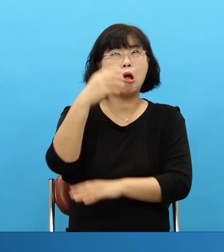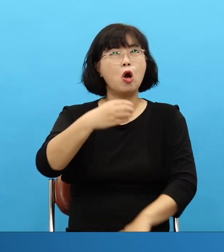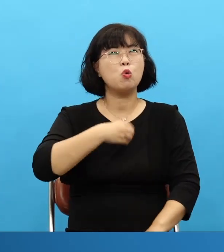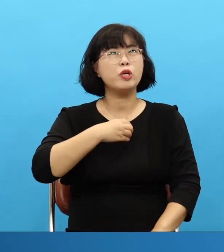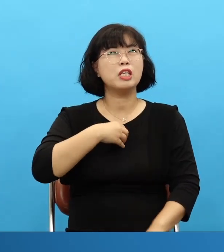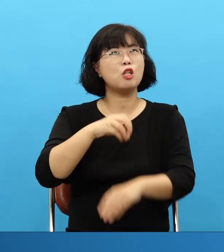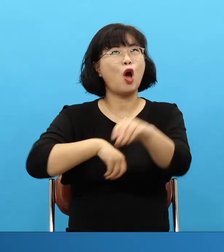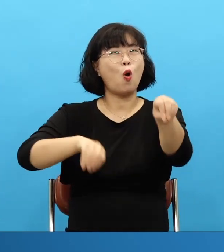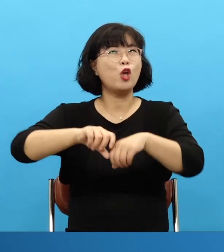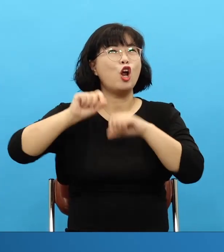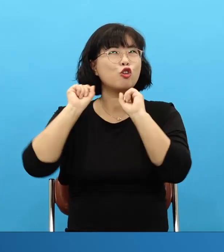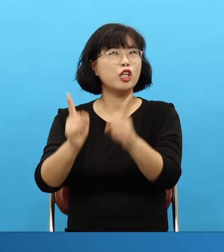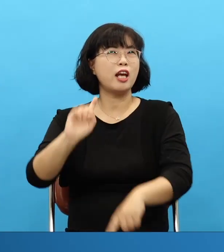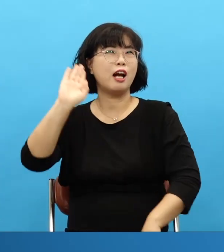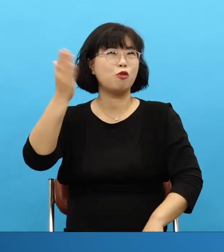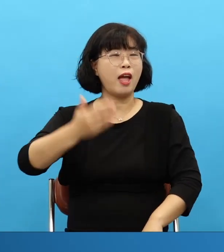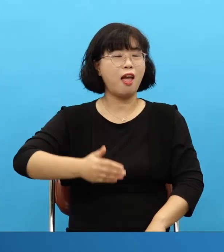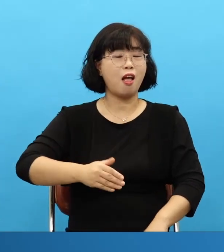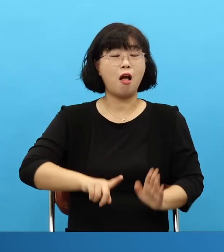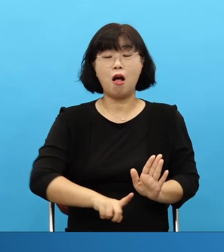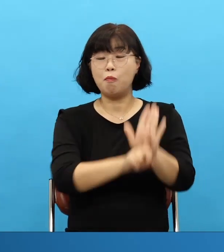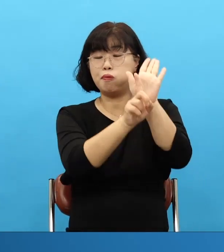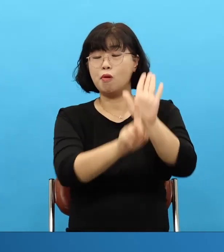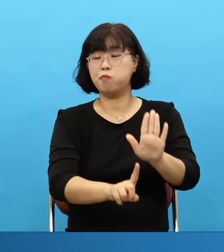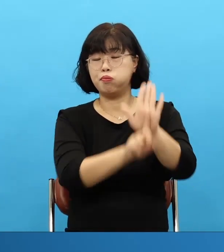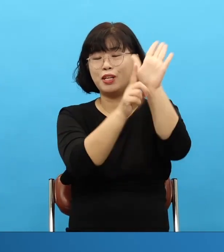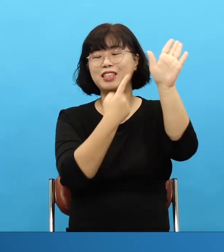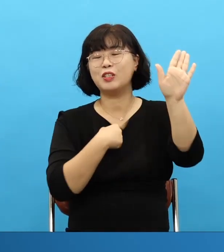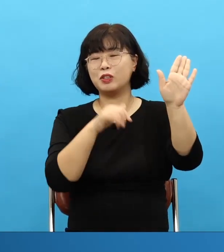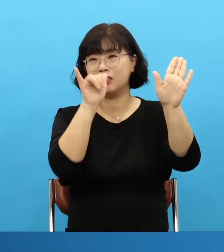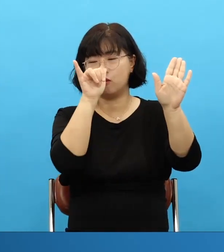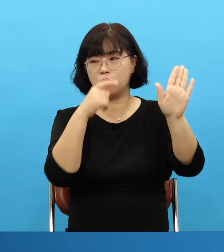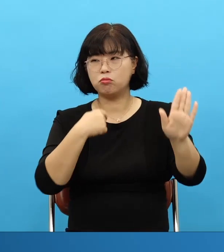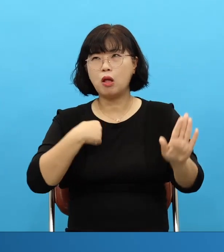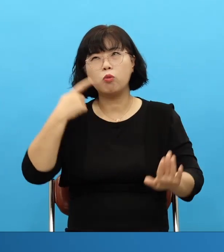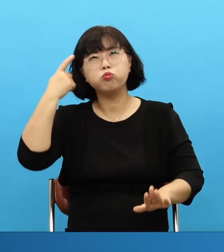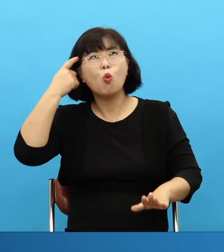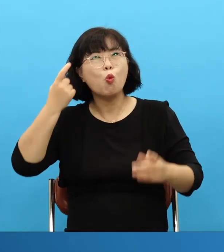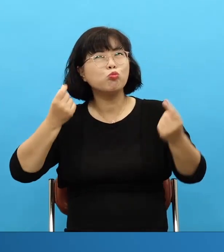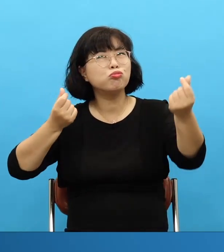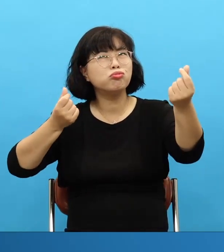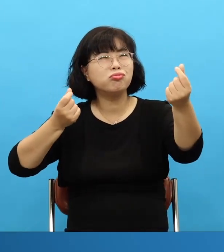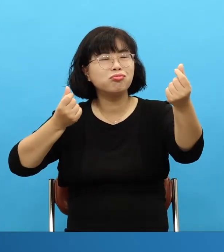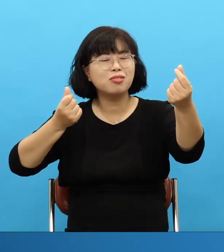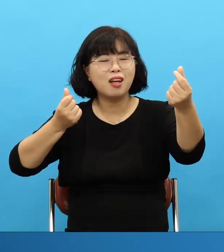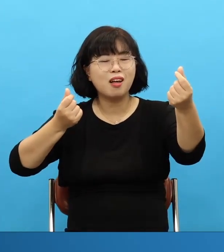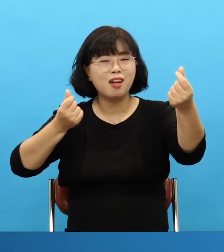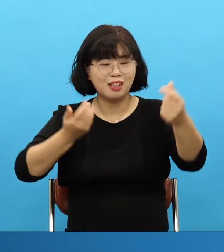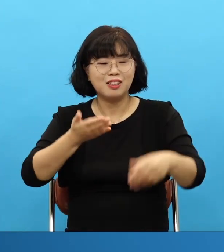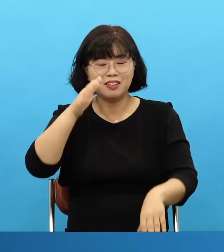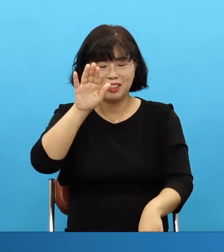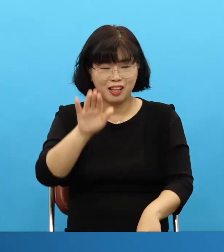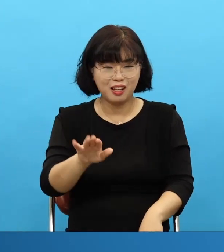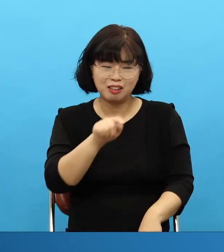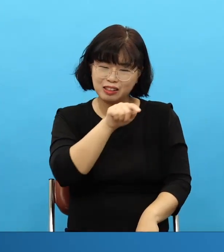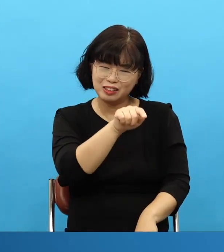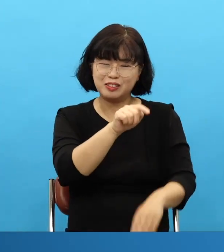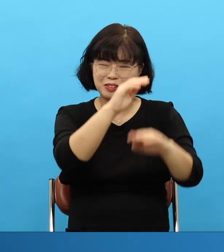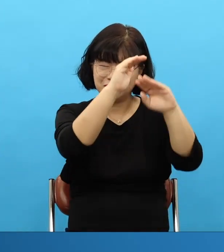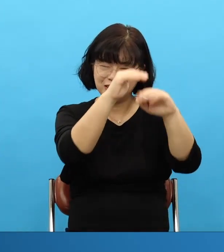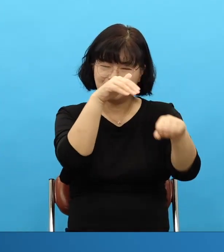하나님은 우리를 이렇게 축복하시기 원하신다니까. This is how God desires to bless us. 꼭 기억해야 됩니다. You need to remember.